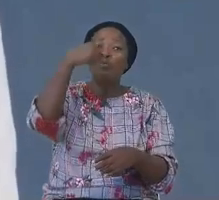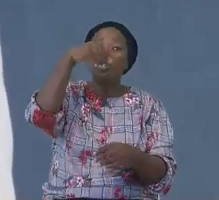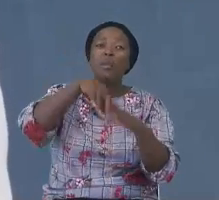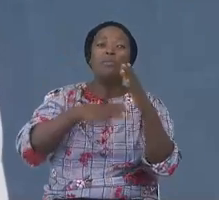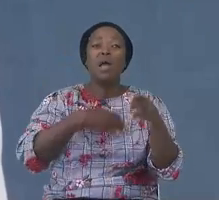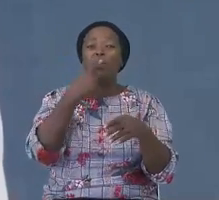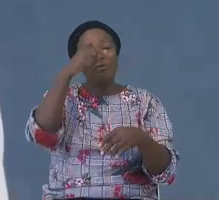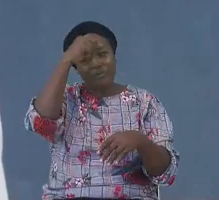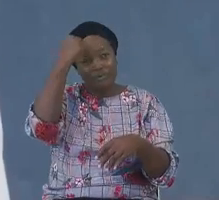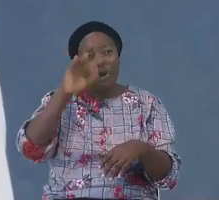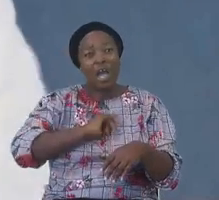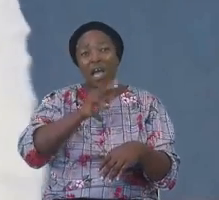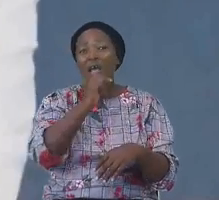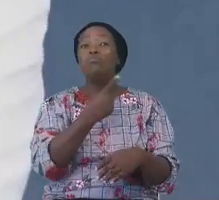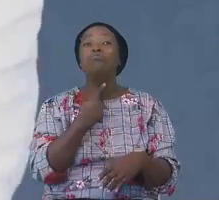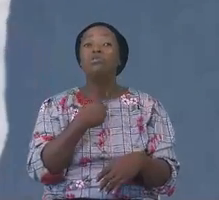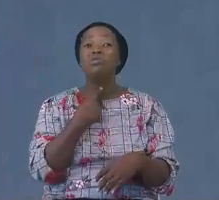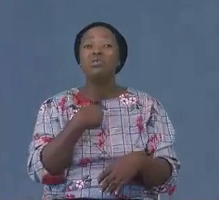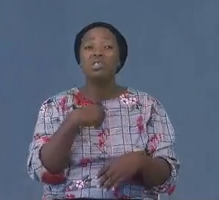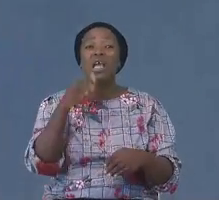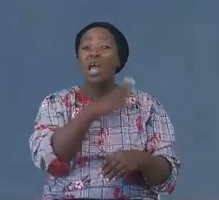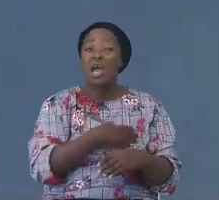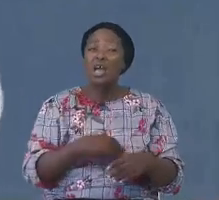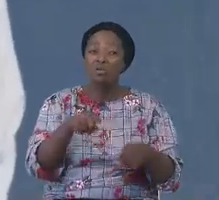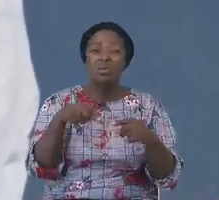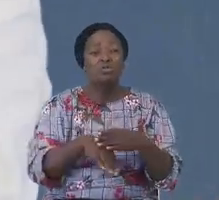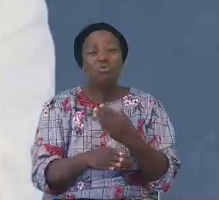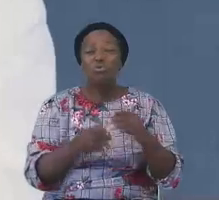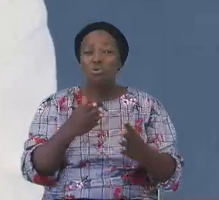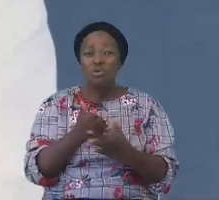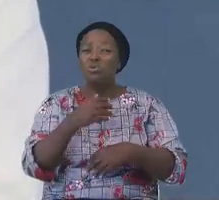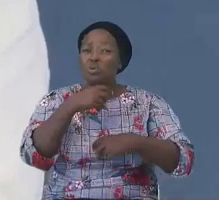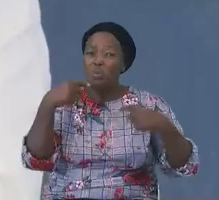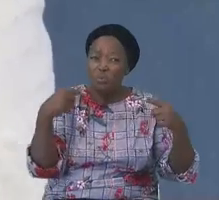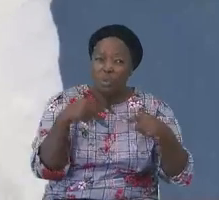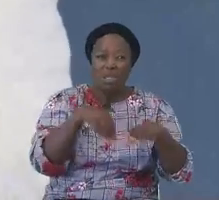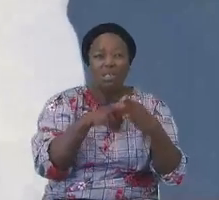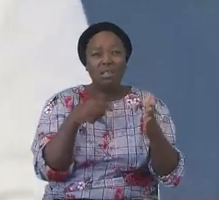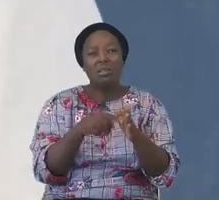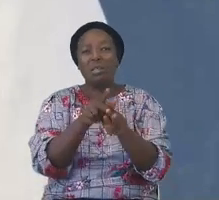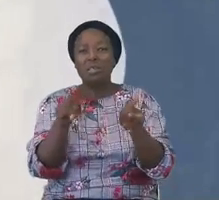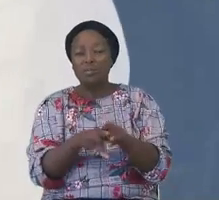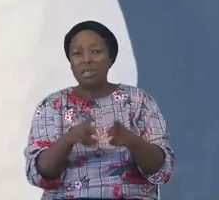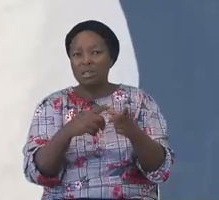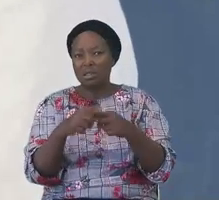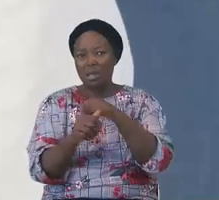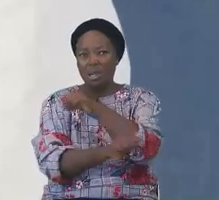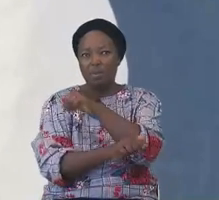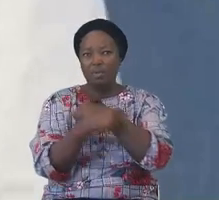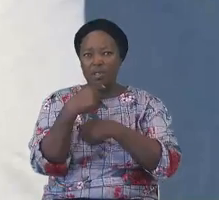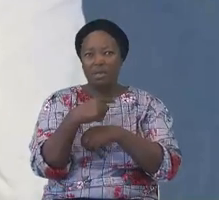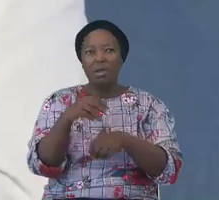et me rafraîchisse la langue, pas de goutte, car je suis tourmenté et j'ai soif dans ce